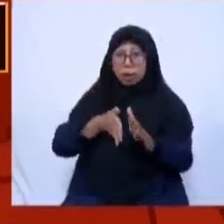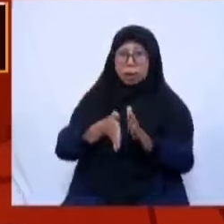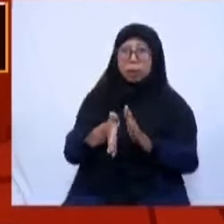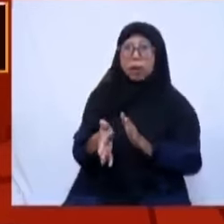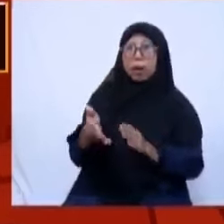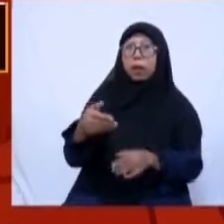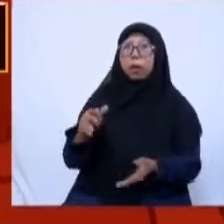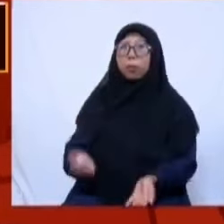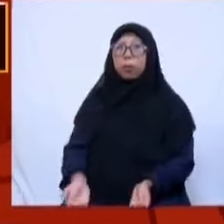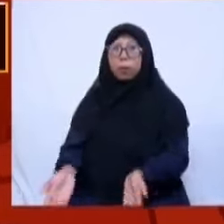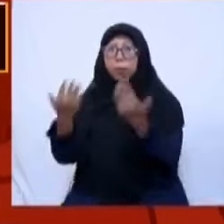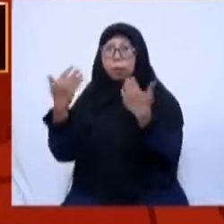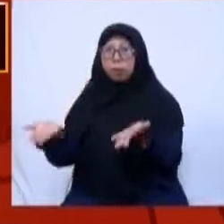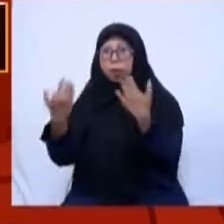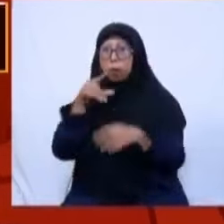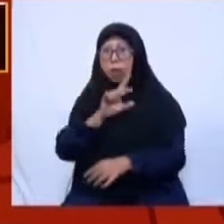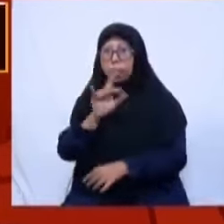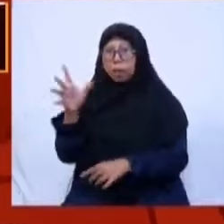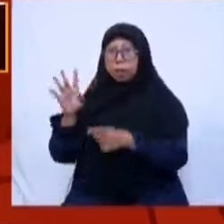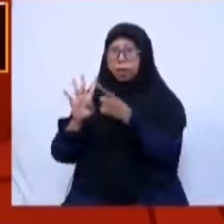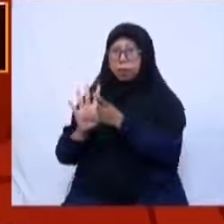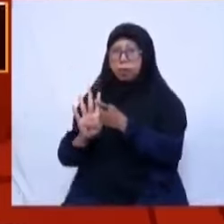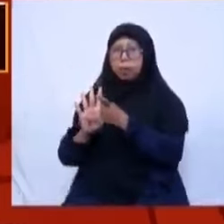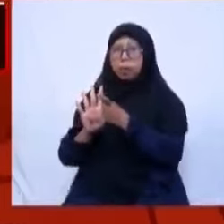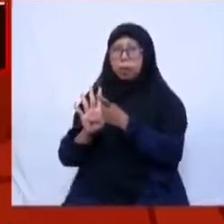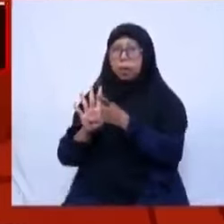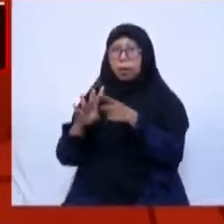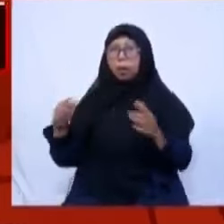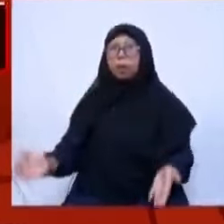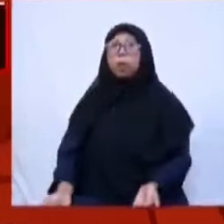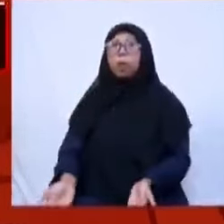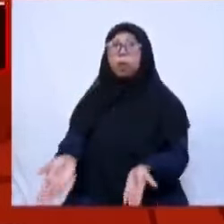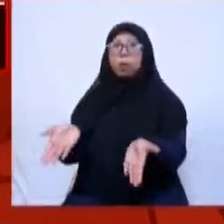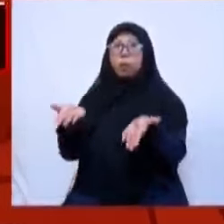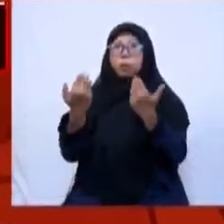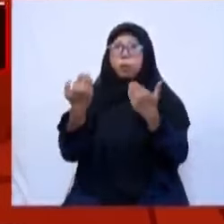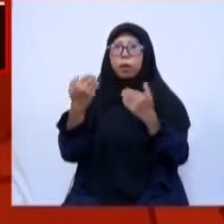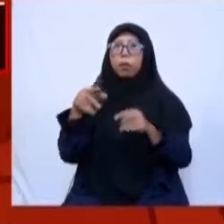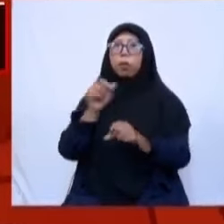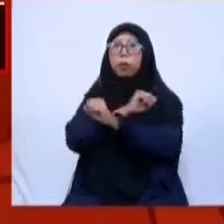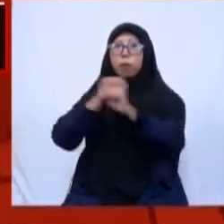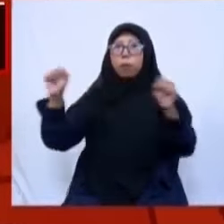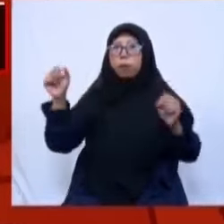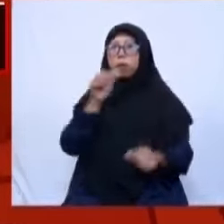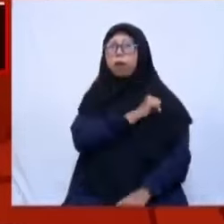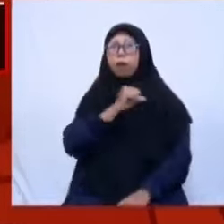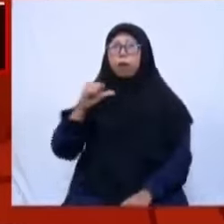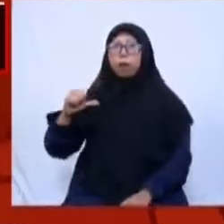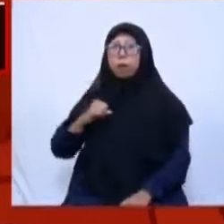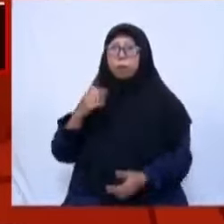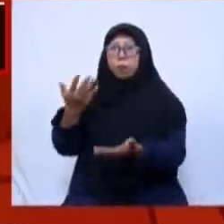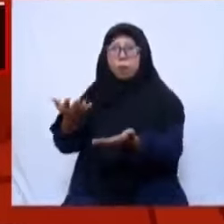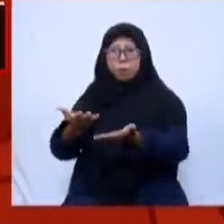berbagai produk pembangunan lainnya. Kemudian yang keempat, pembangunan yang menghormati kebebasan beragama dan